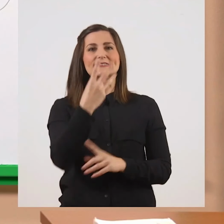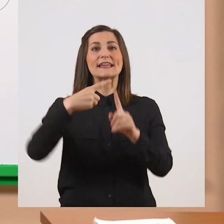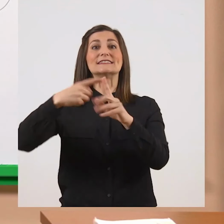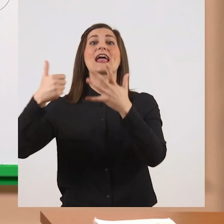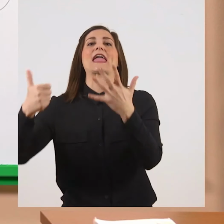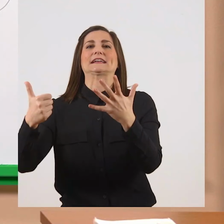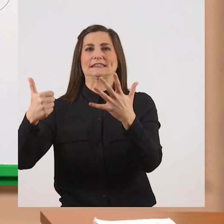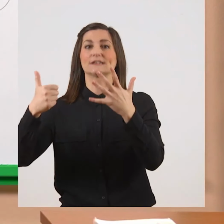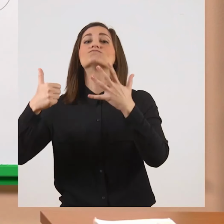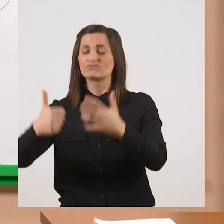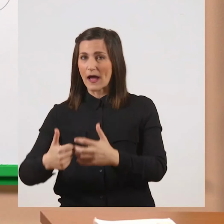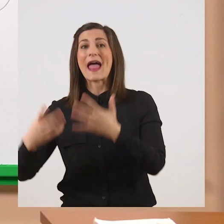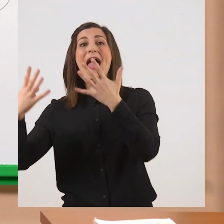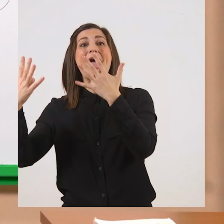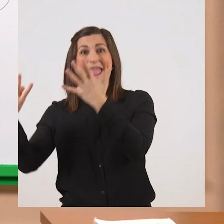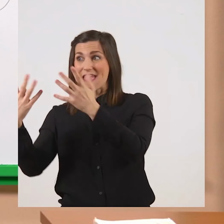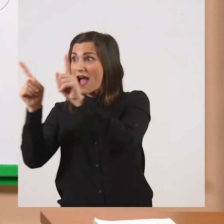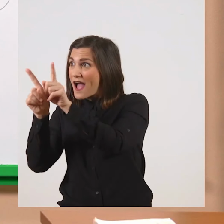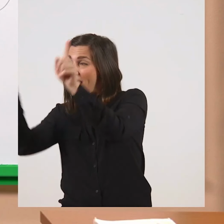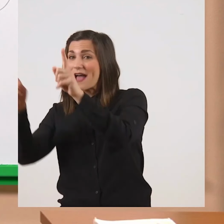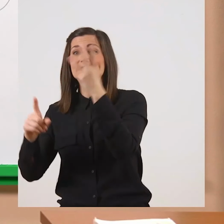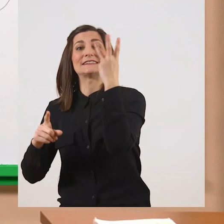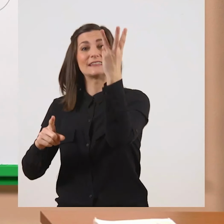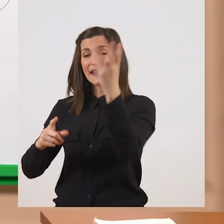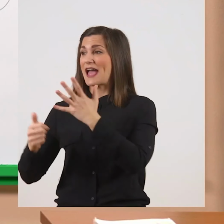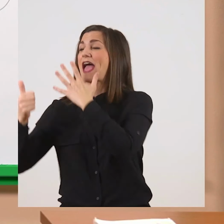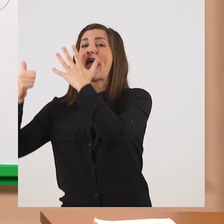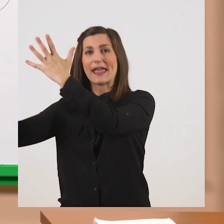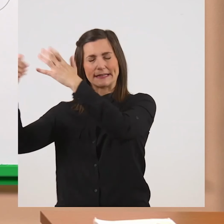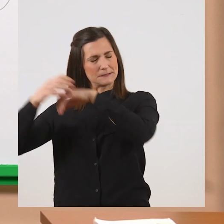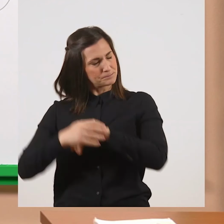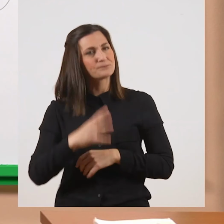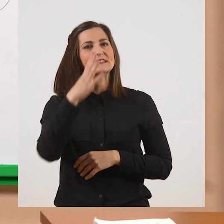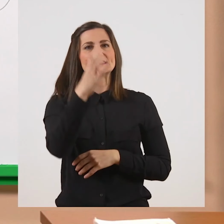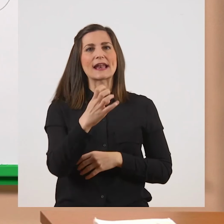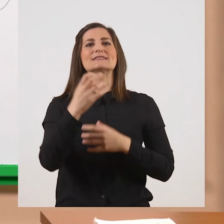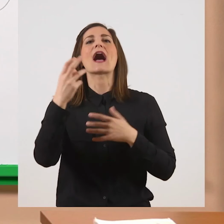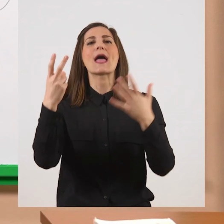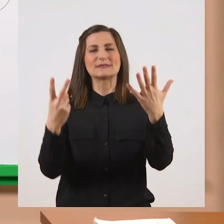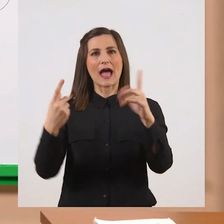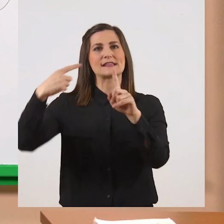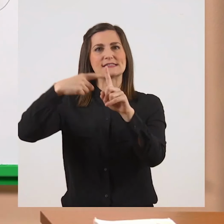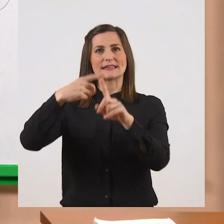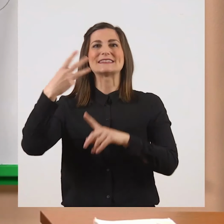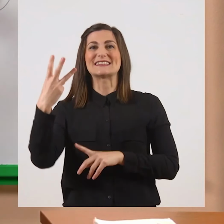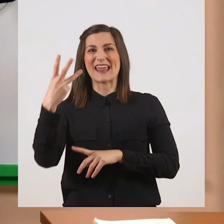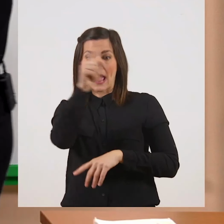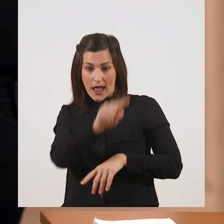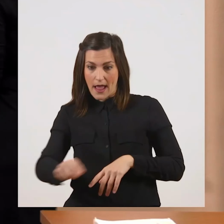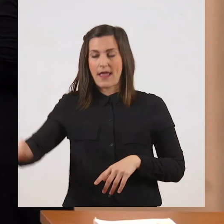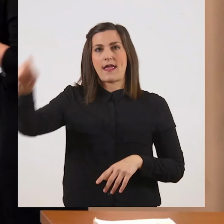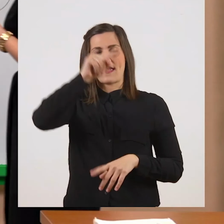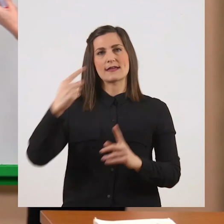πάρα πολύ ωραία. 3 και 6. Και γράφω κάπως αλλιώς, 47 συν 3, το